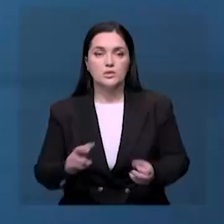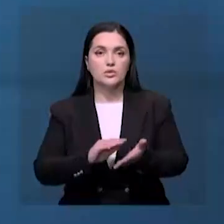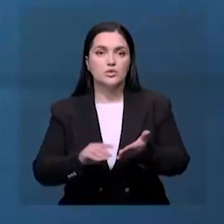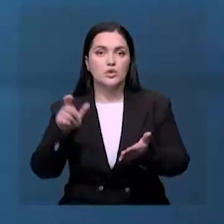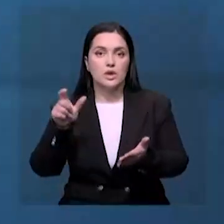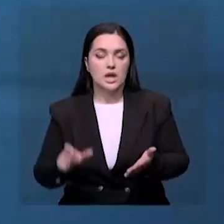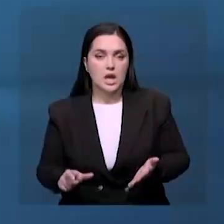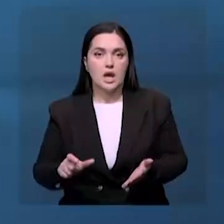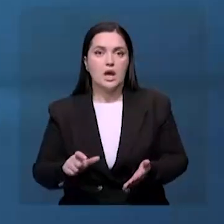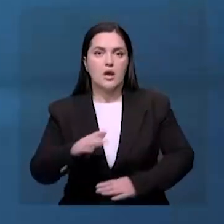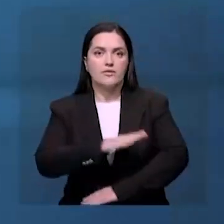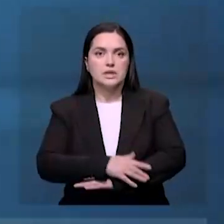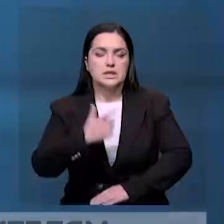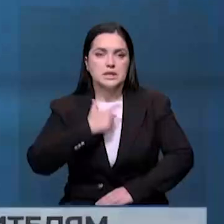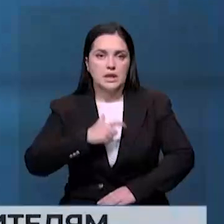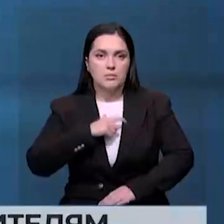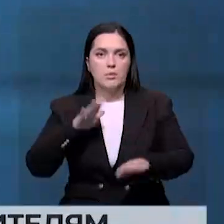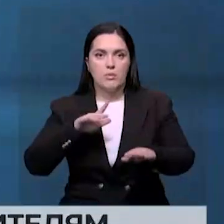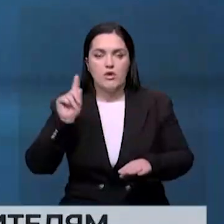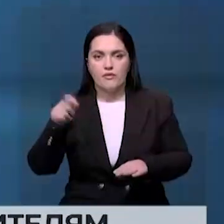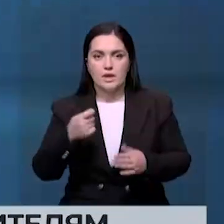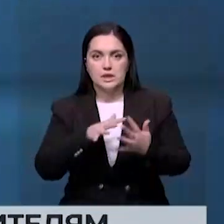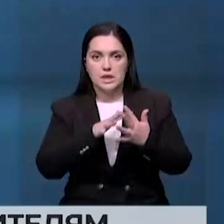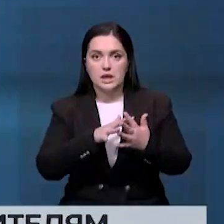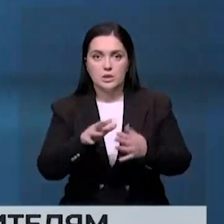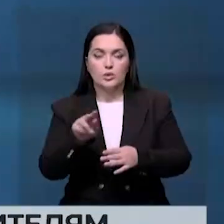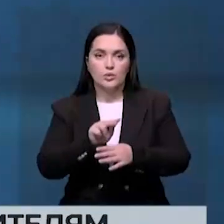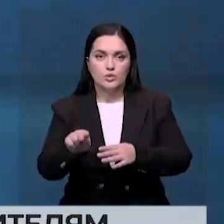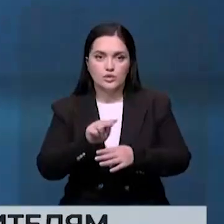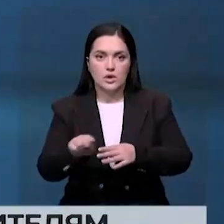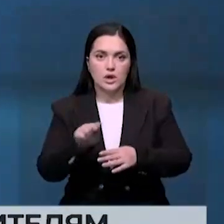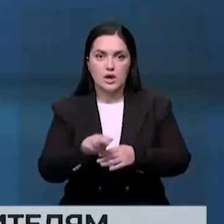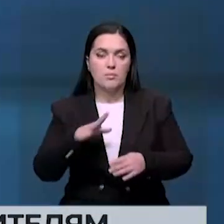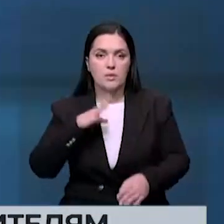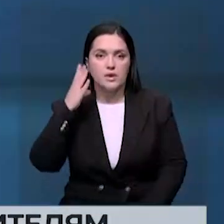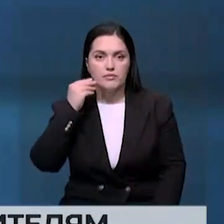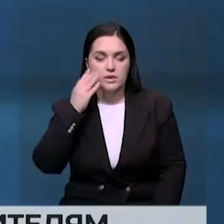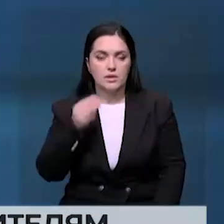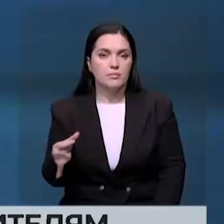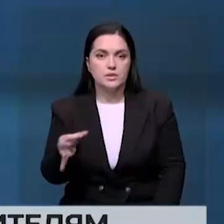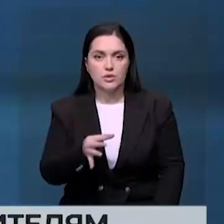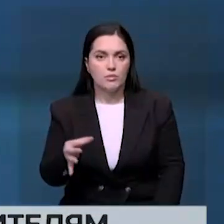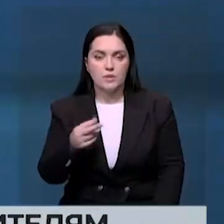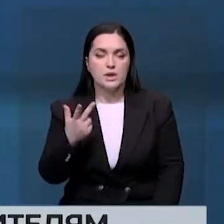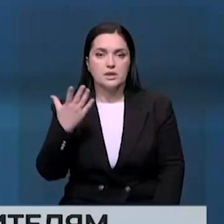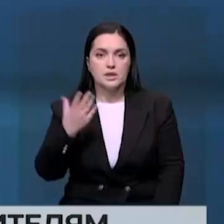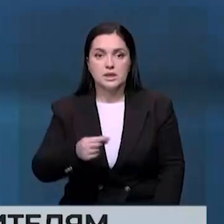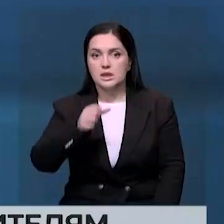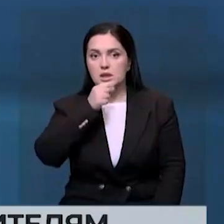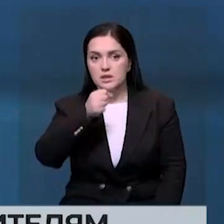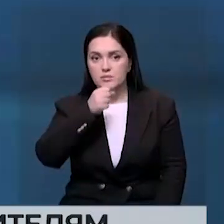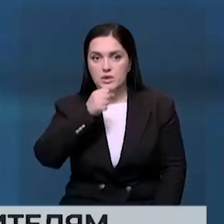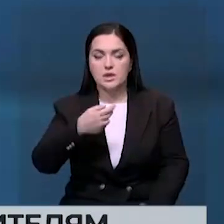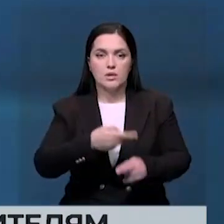Как журналисту вести себя в зоне военного конфликта? Интенсивный курс по экстремальной журналистике прошел в Алматинской области.